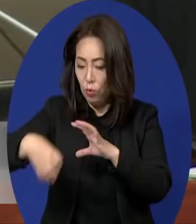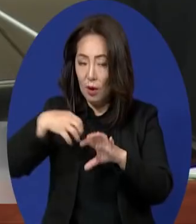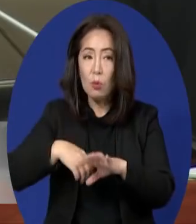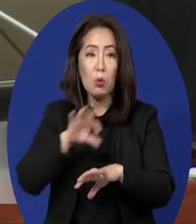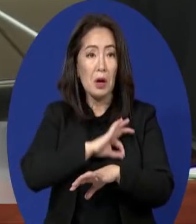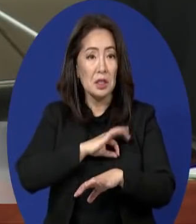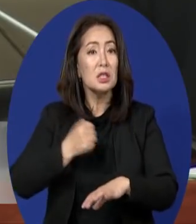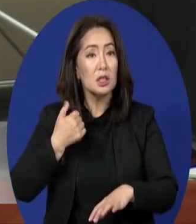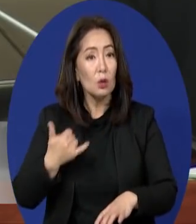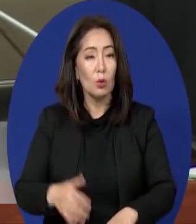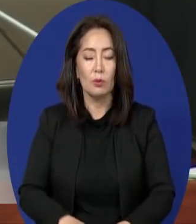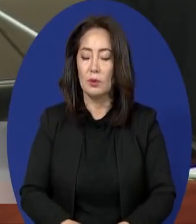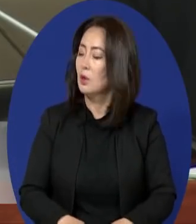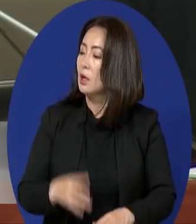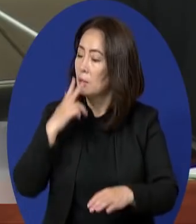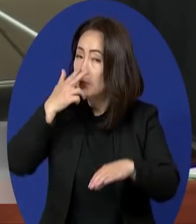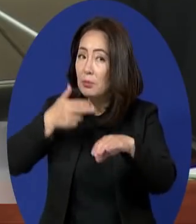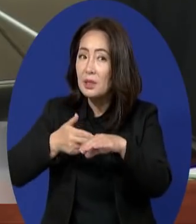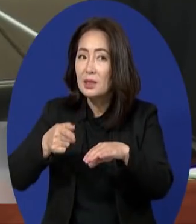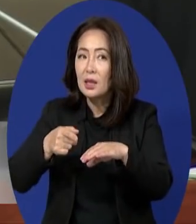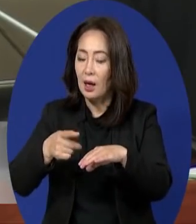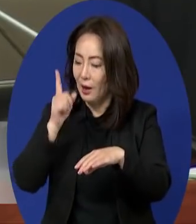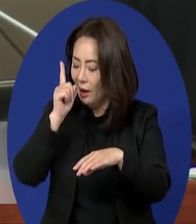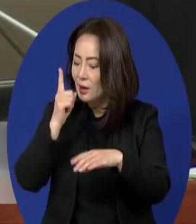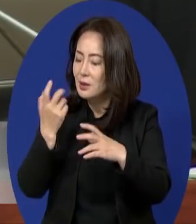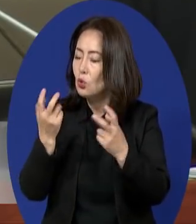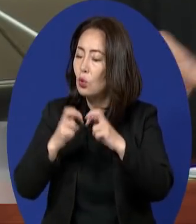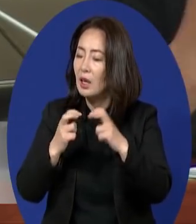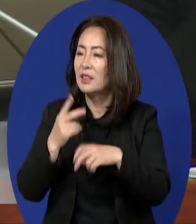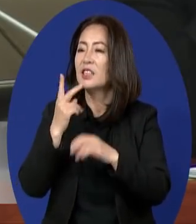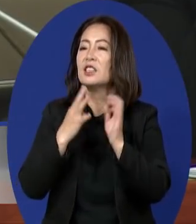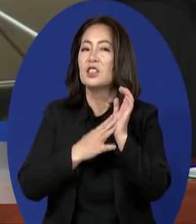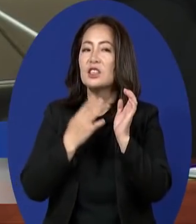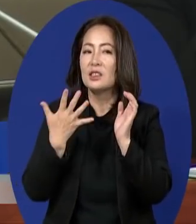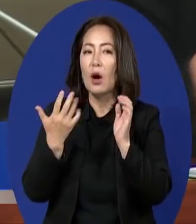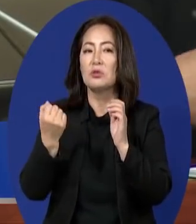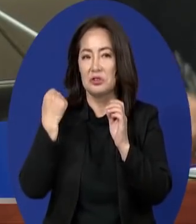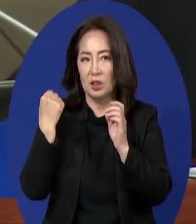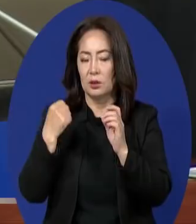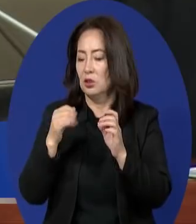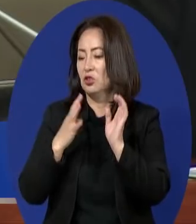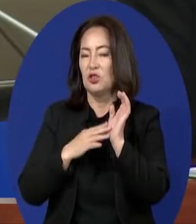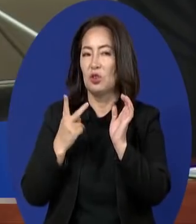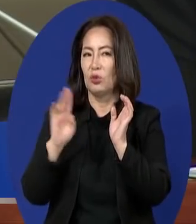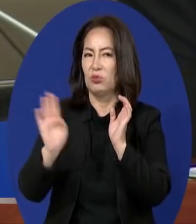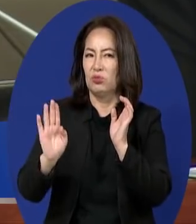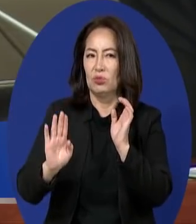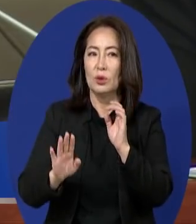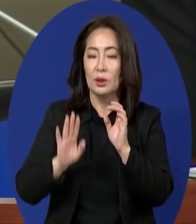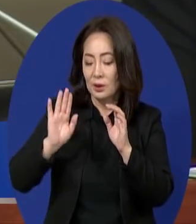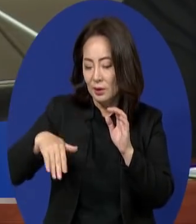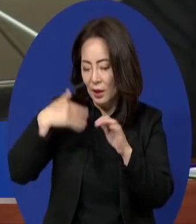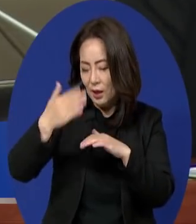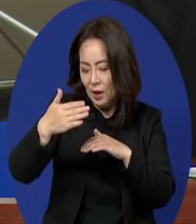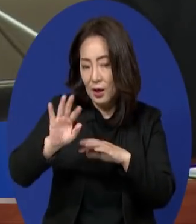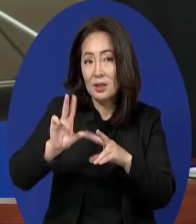юу? Автобензин бид зөвхөн 95 октантайг үйлдвэрлэнэ. За 92 октантайгаас бол татгалцсан. Бас бид нэр дахиад хэдэн жилийн дараа орох юм шиг